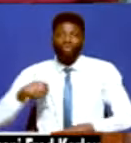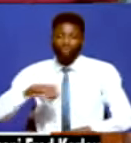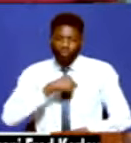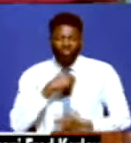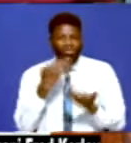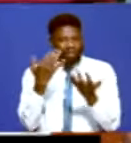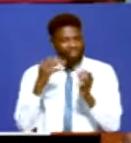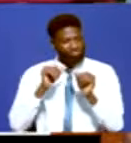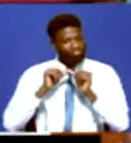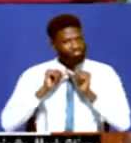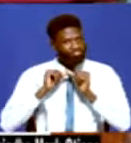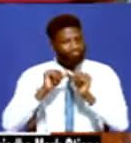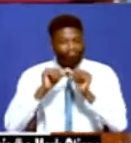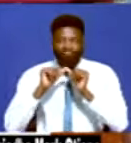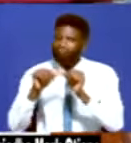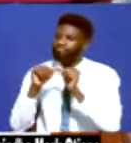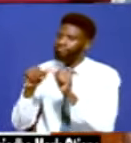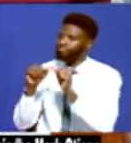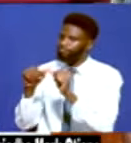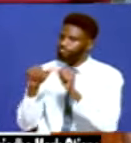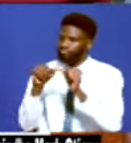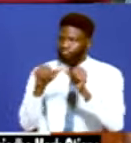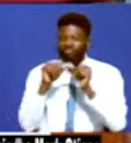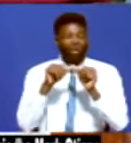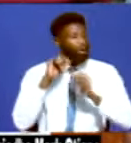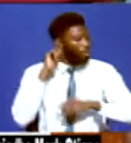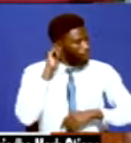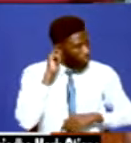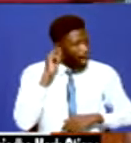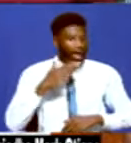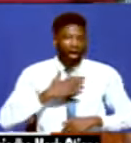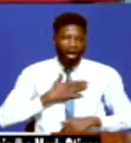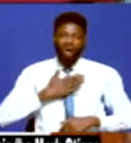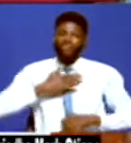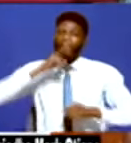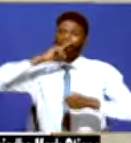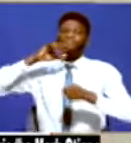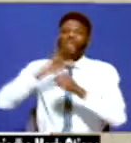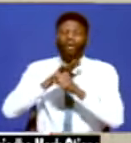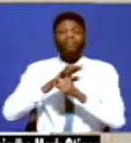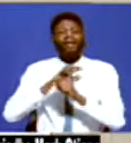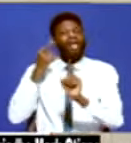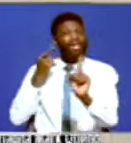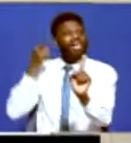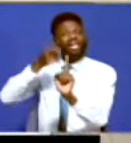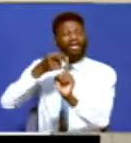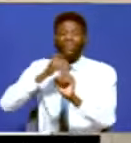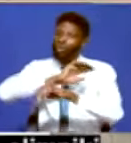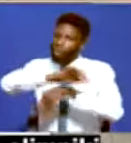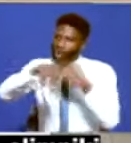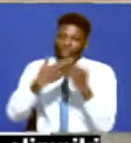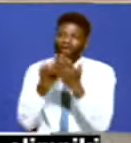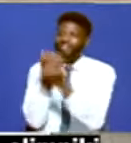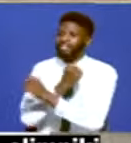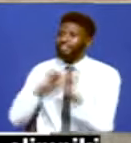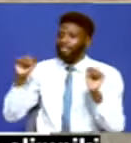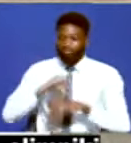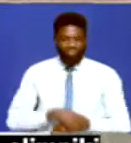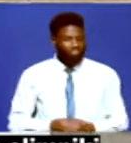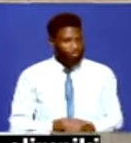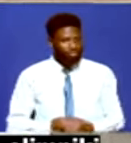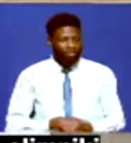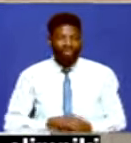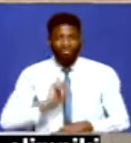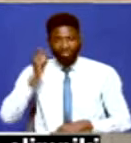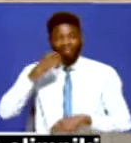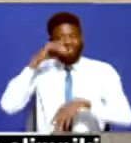those commitments of making sure that everybody's safe. Kenya itapokea dozi zaidi 1,407